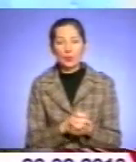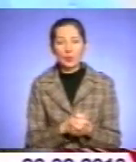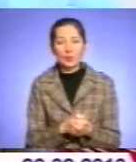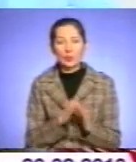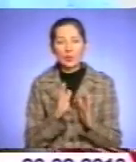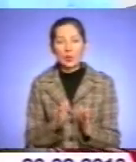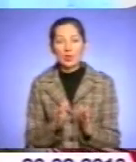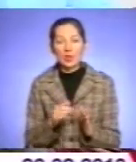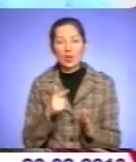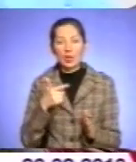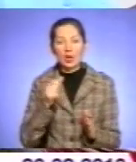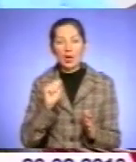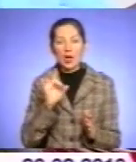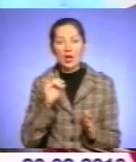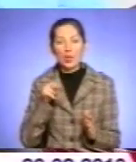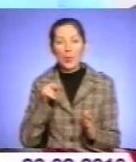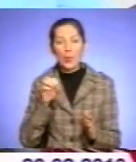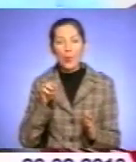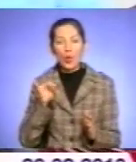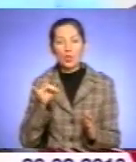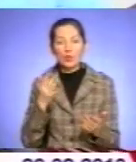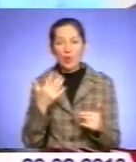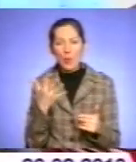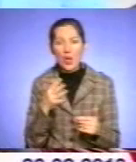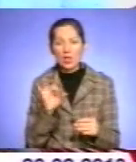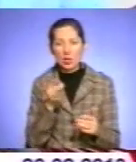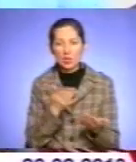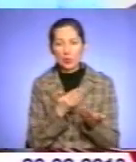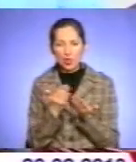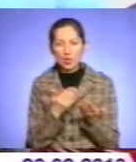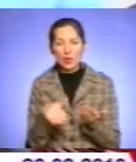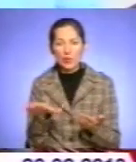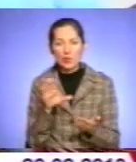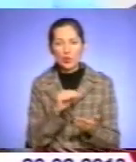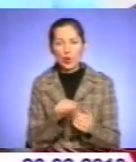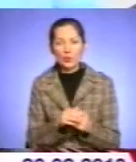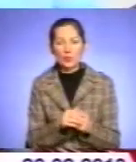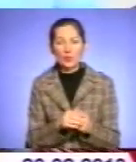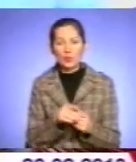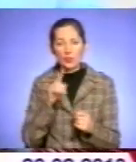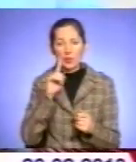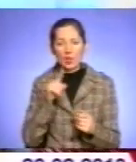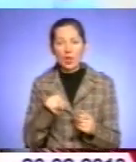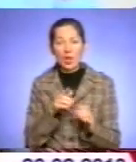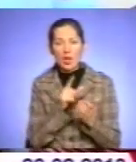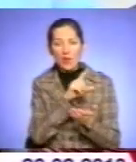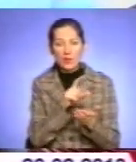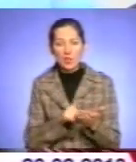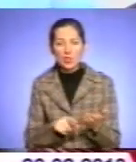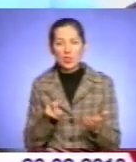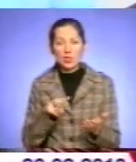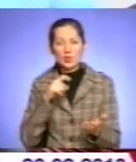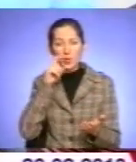Тільки Гаррі Поттера він вже 5 разів прочитав всього. От. Ну і знає вірші Лесі